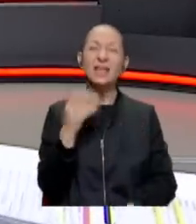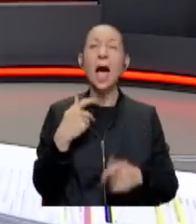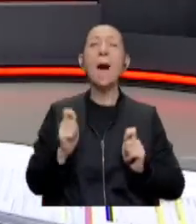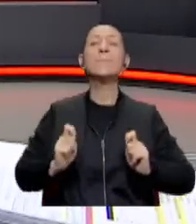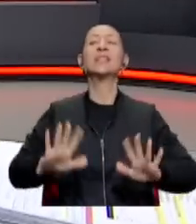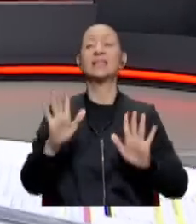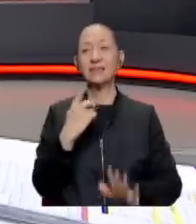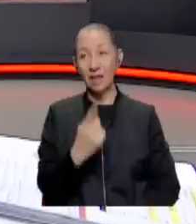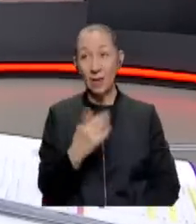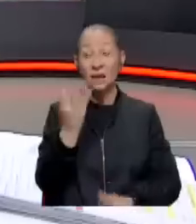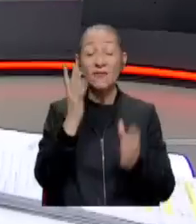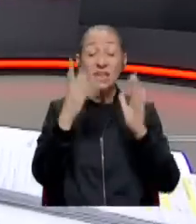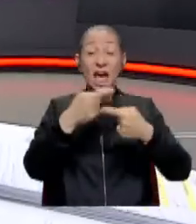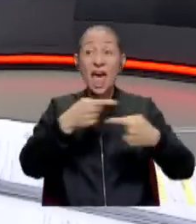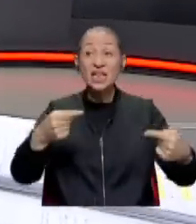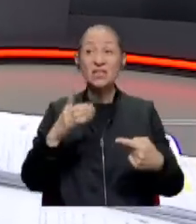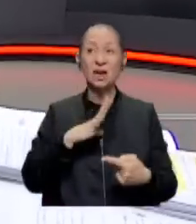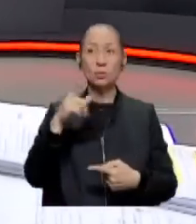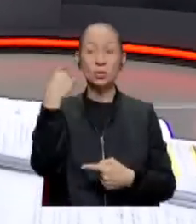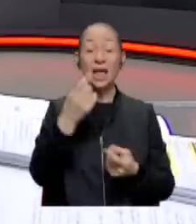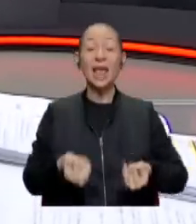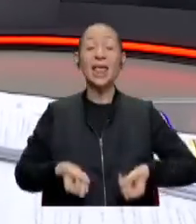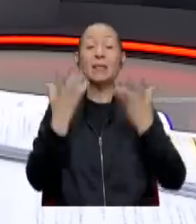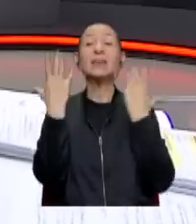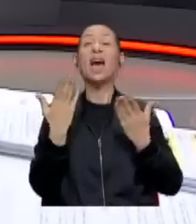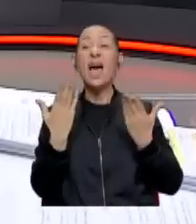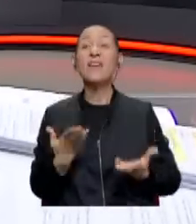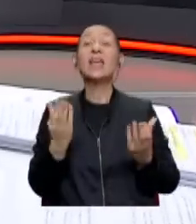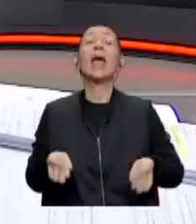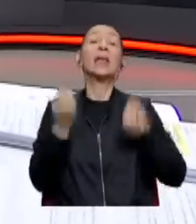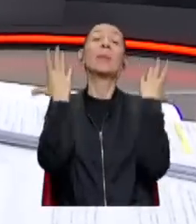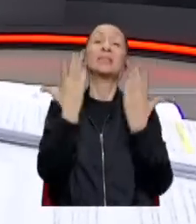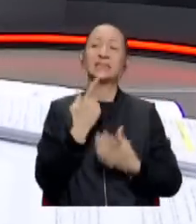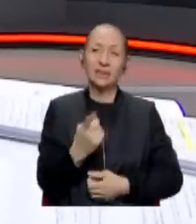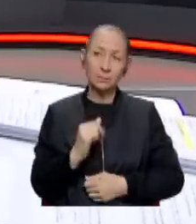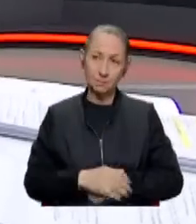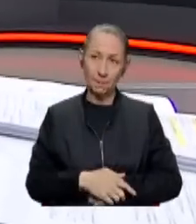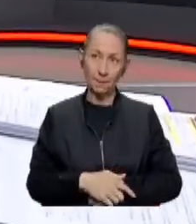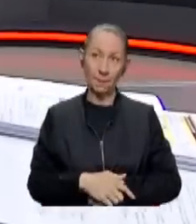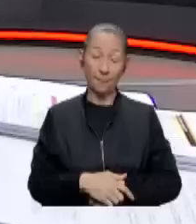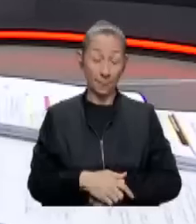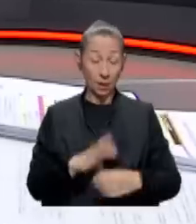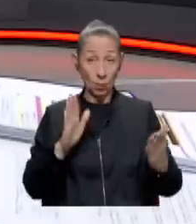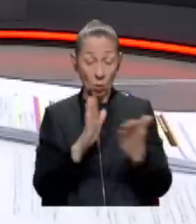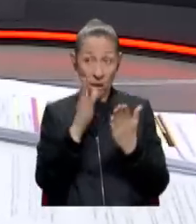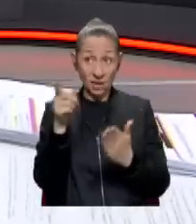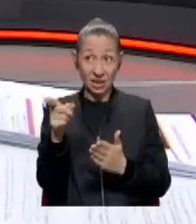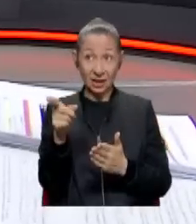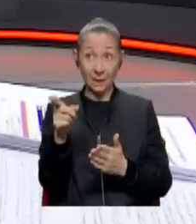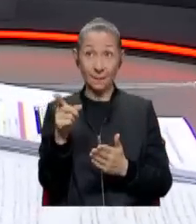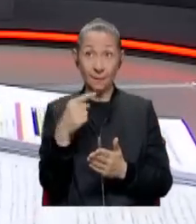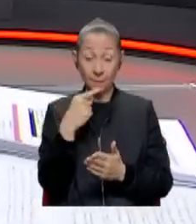daha da çok eksiği vardır Dolayısıyla yetmez ama evet değil yetmez sadece yetmez dedim muhalefetinde de